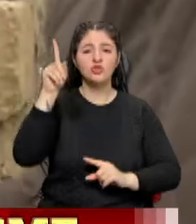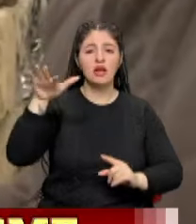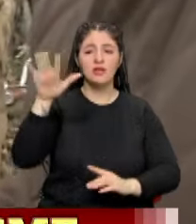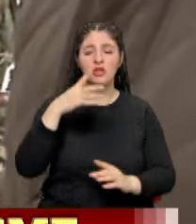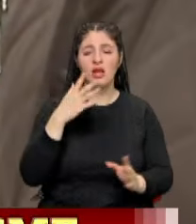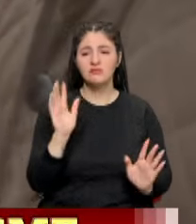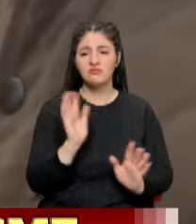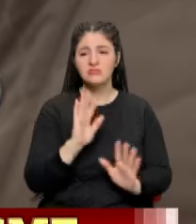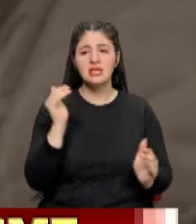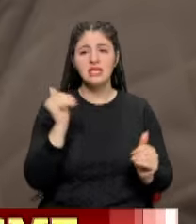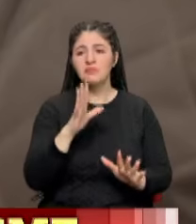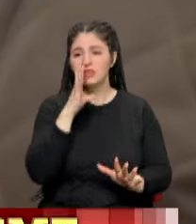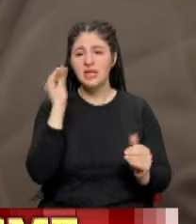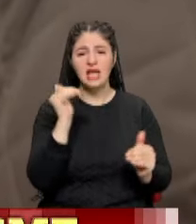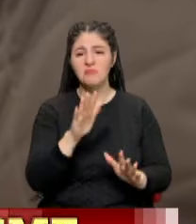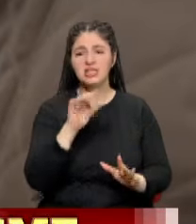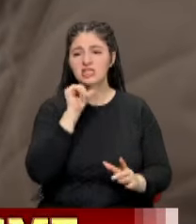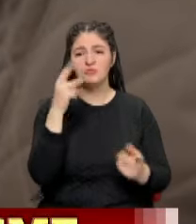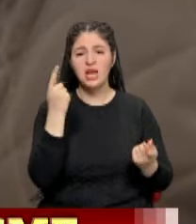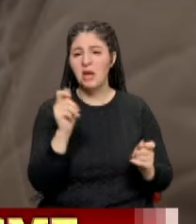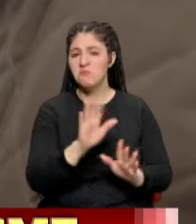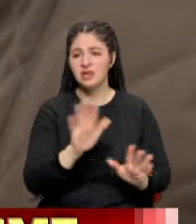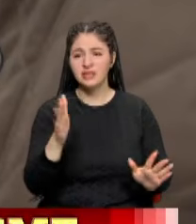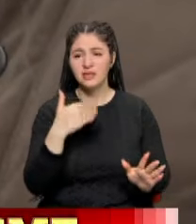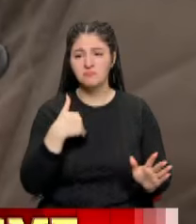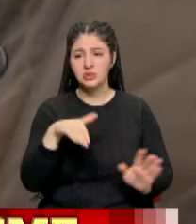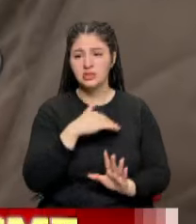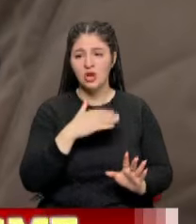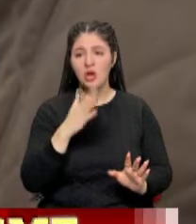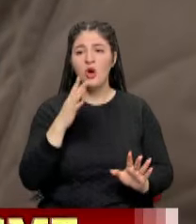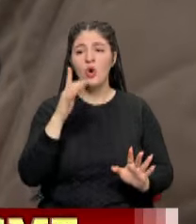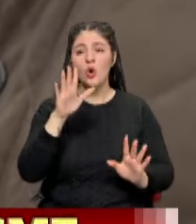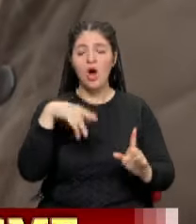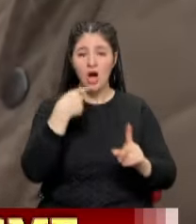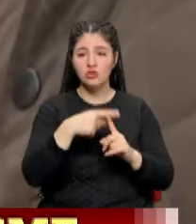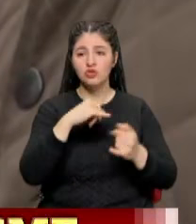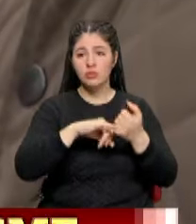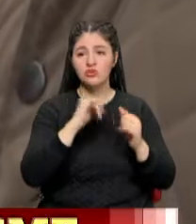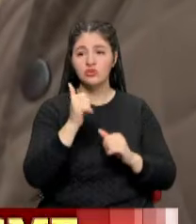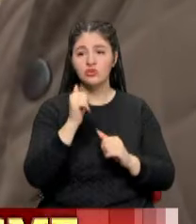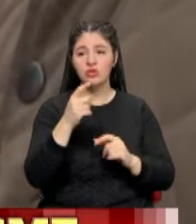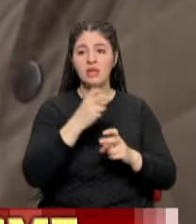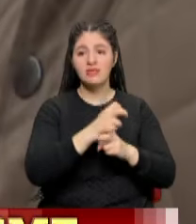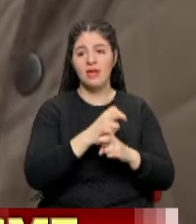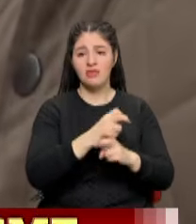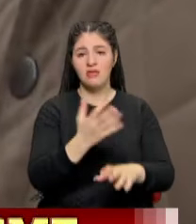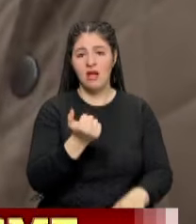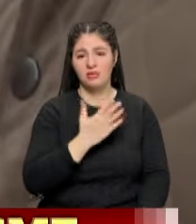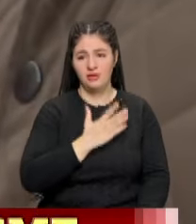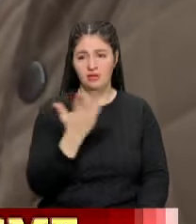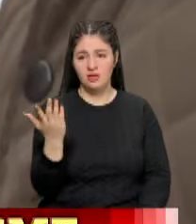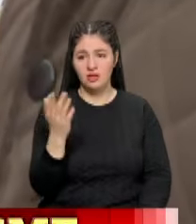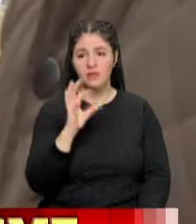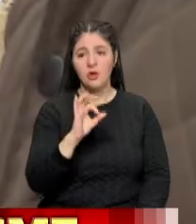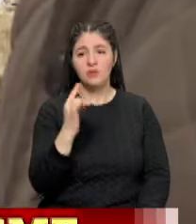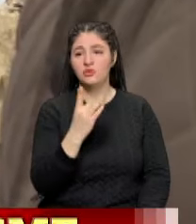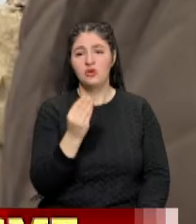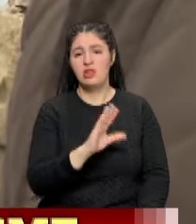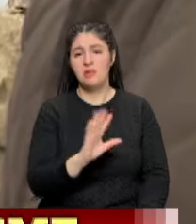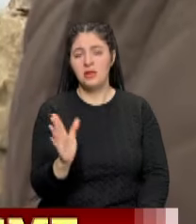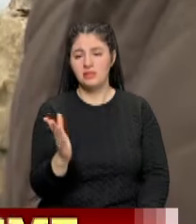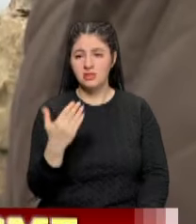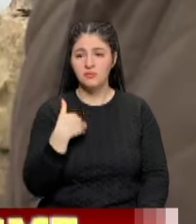yukarıdakiler. Gelmediler. Hiçbir şey yapmadılar bize. Üzerine de cumartesi günü tehdit attık. Böyle bir şey